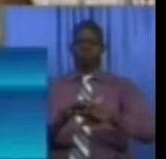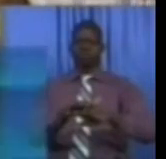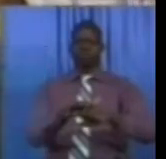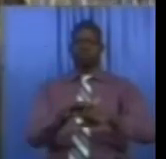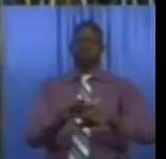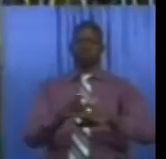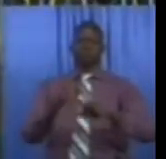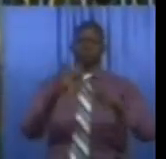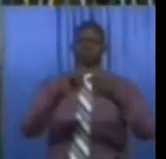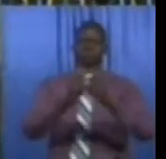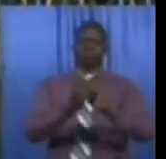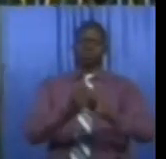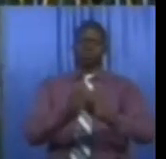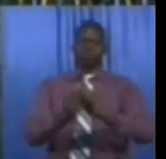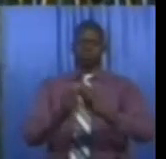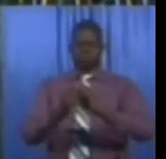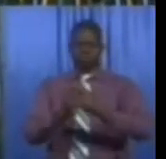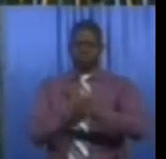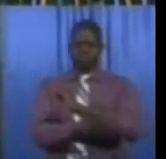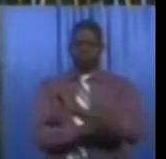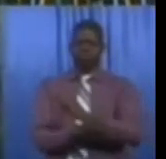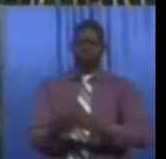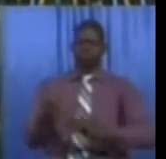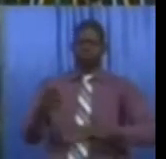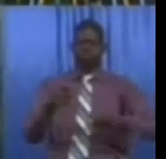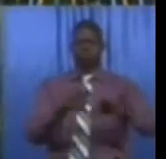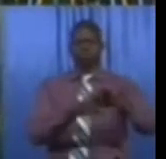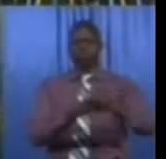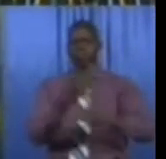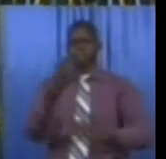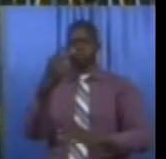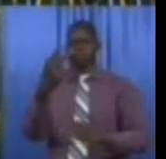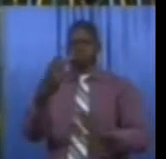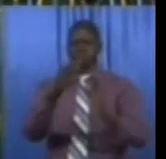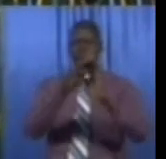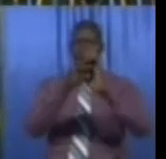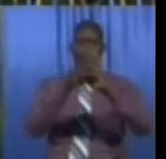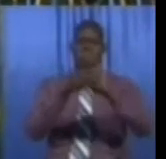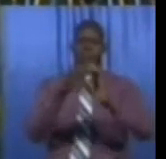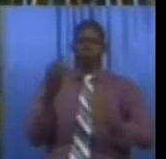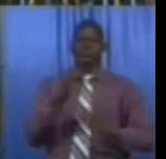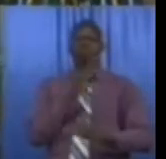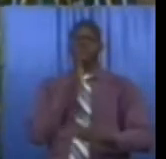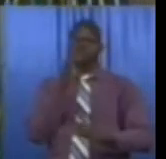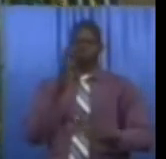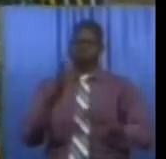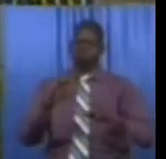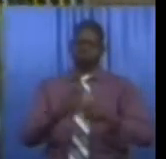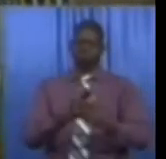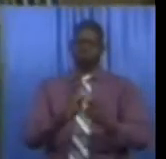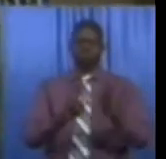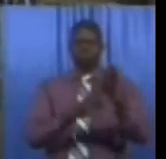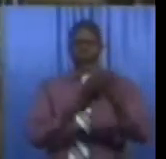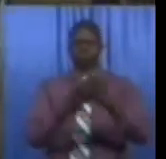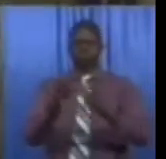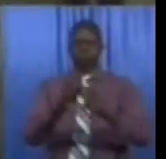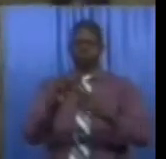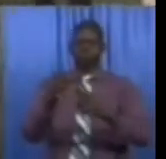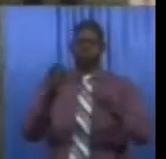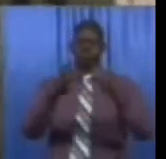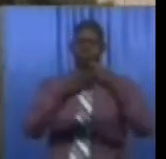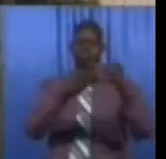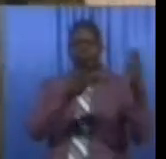les problèmes de la nation. C'est un acte qui dure environ 3 minutes et qui est plein de sens, selon le premier responsable